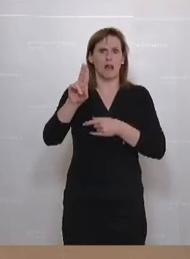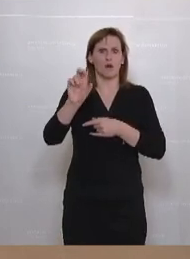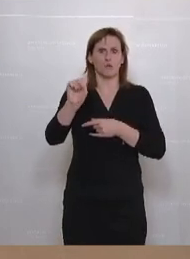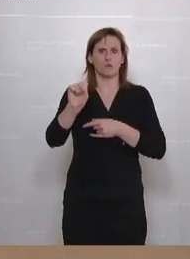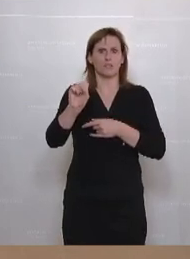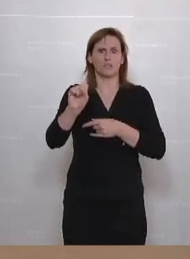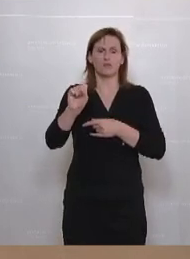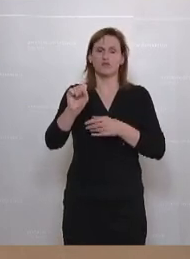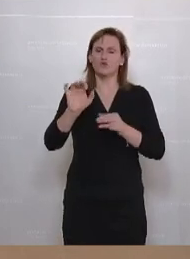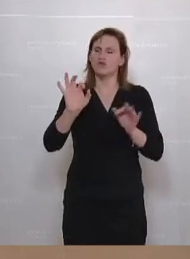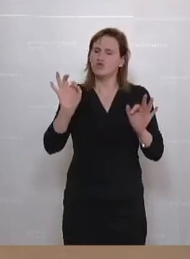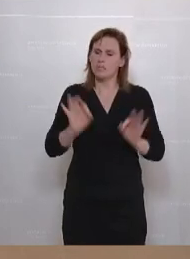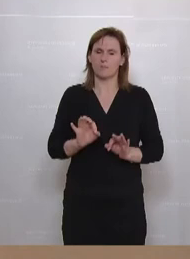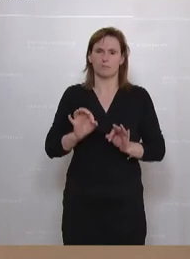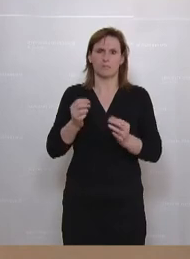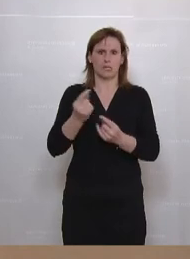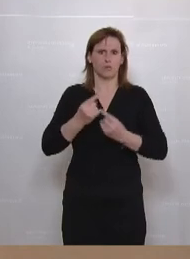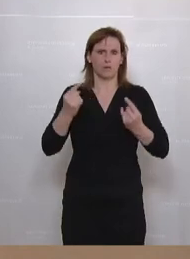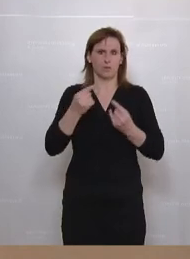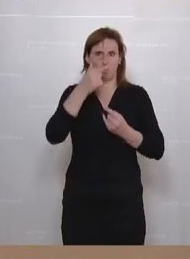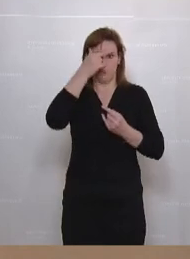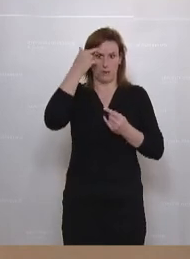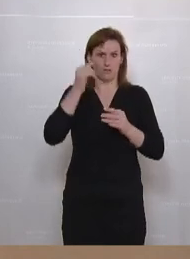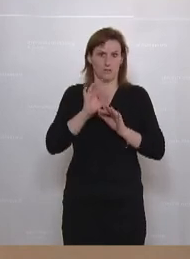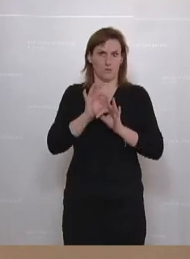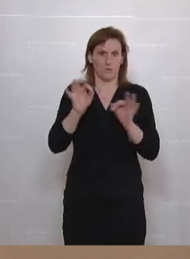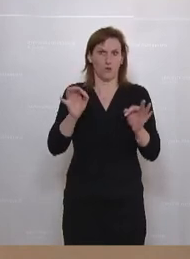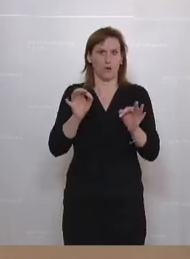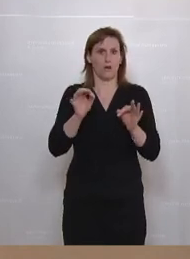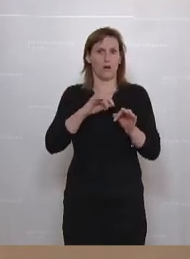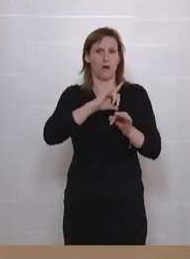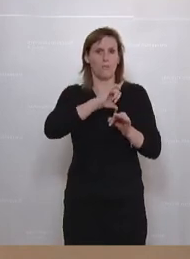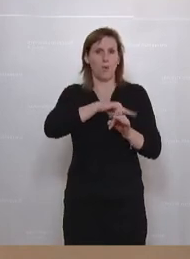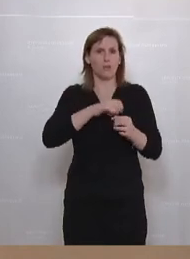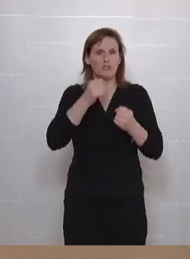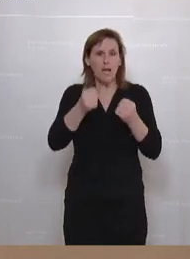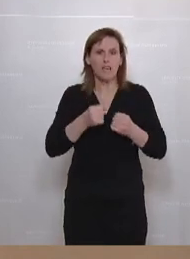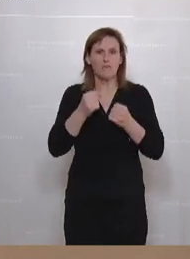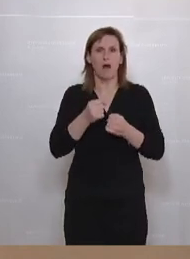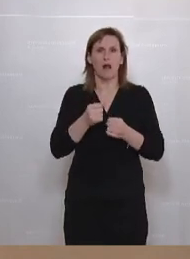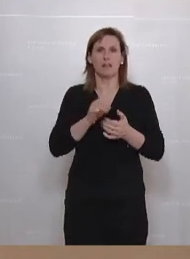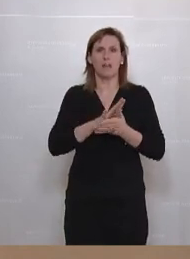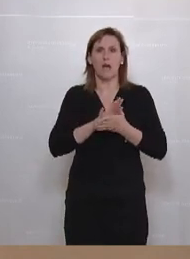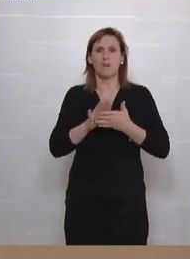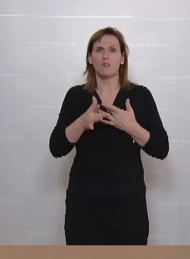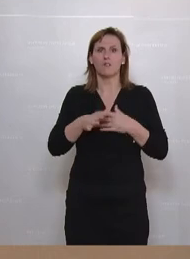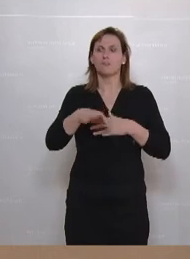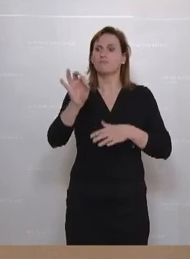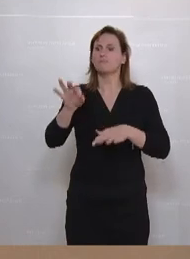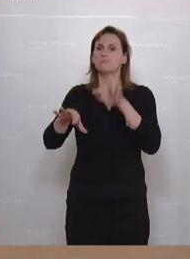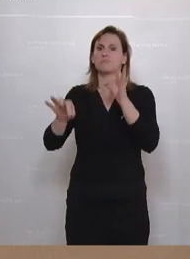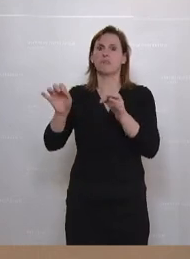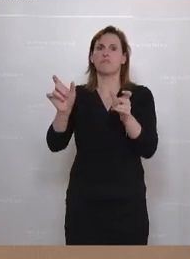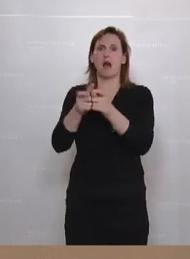Verhaftungen, Polizeigewalt und es kann nicht sein, dass hier ein Gefühl der Straffreiheit überhand